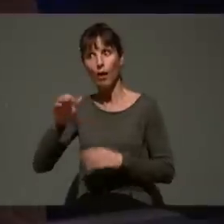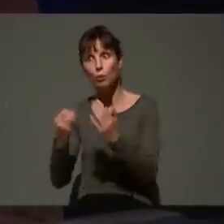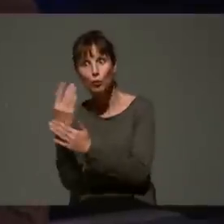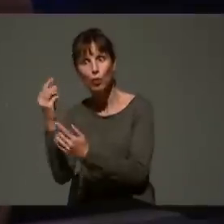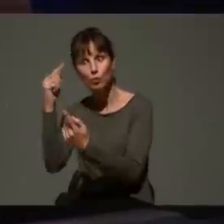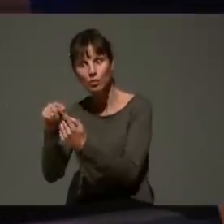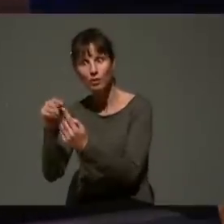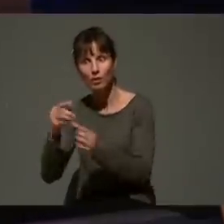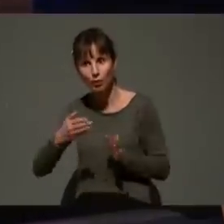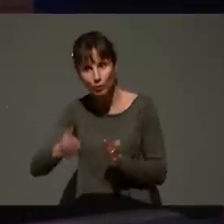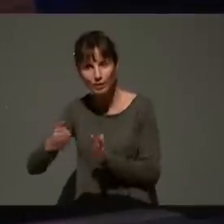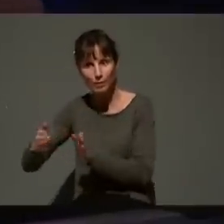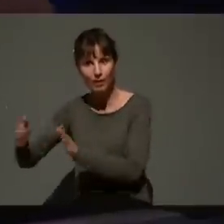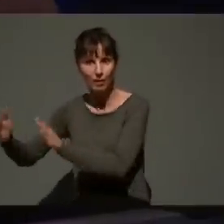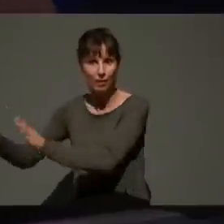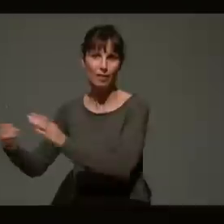aller progressivement comme ça.